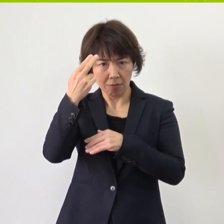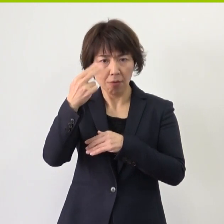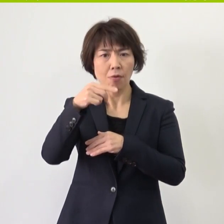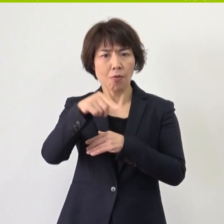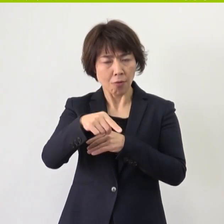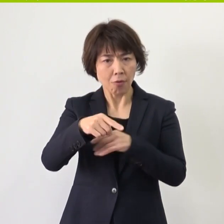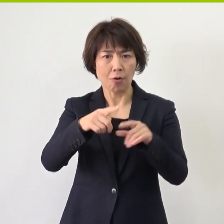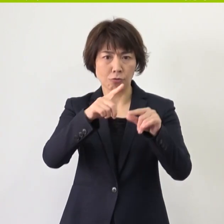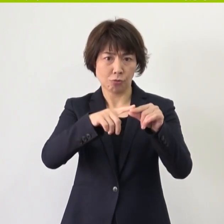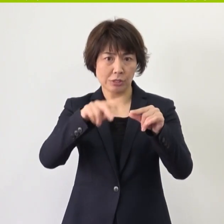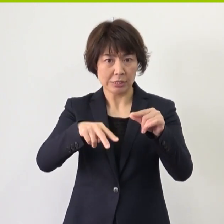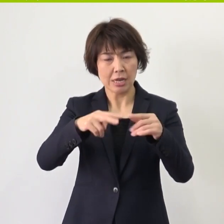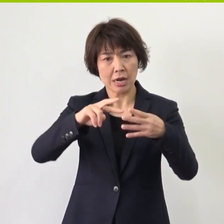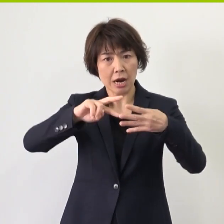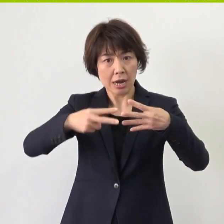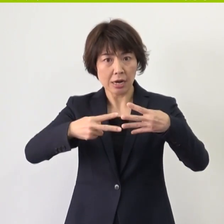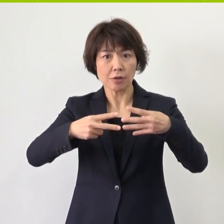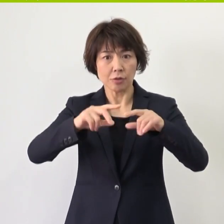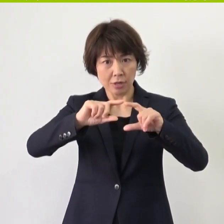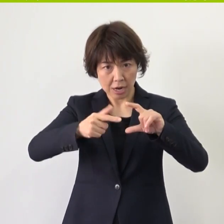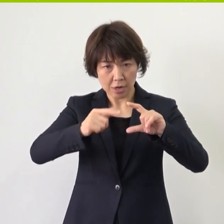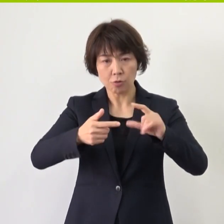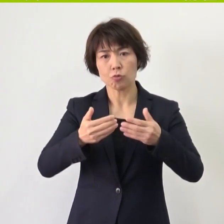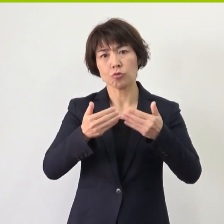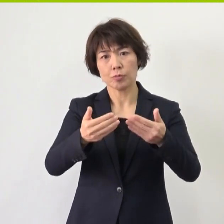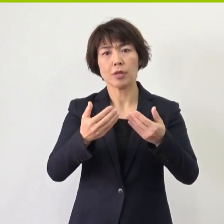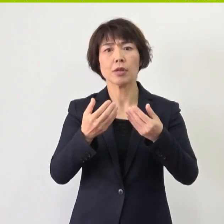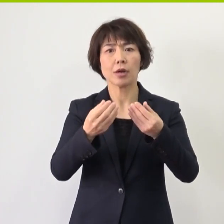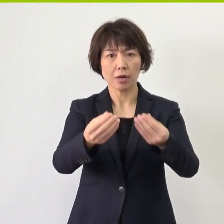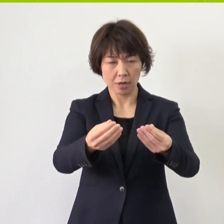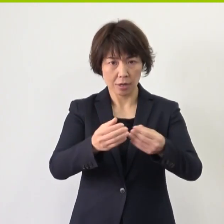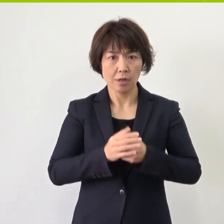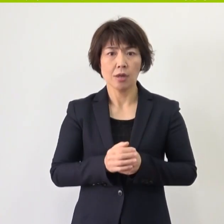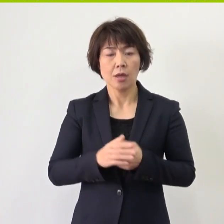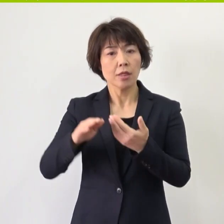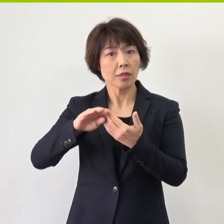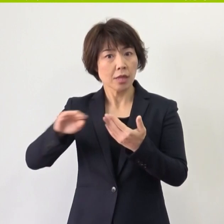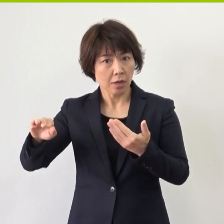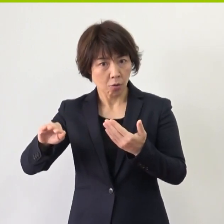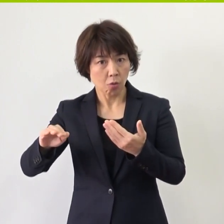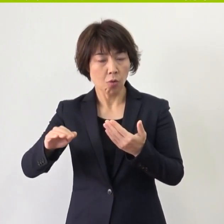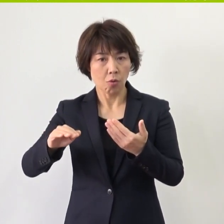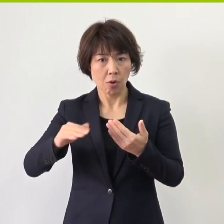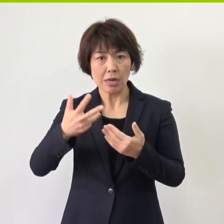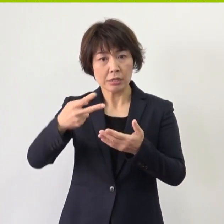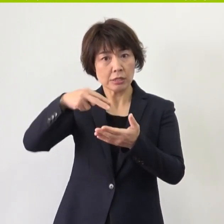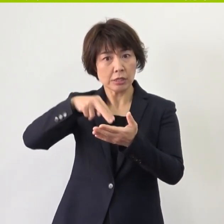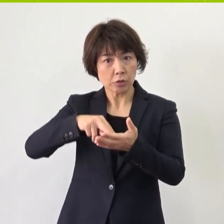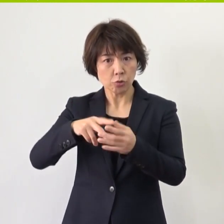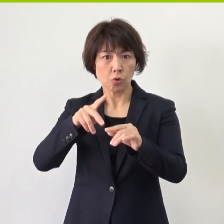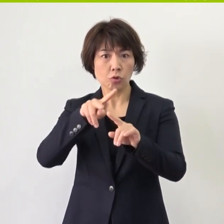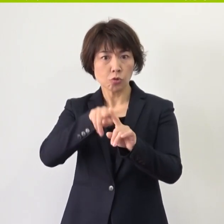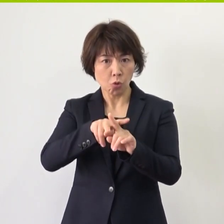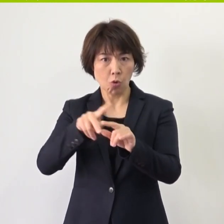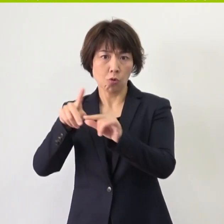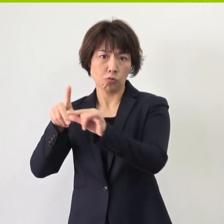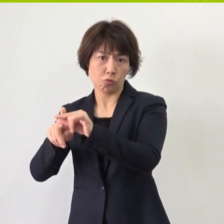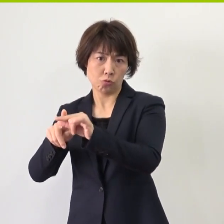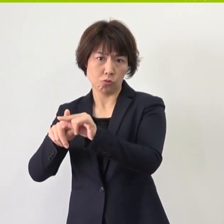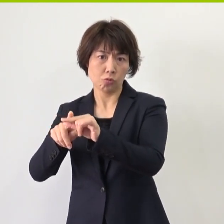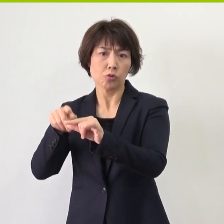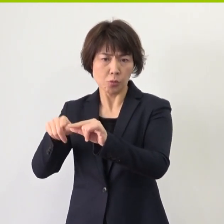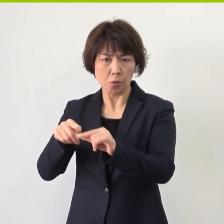に改革を進めながら、その取り組みを今もあったように他の一律小学校中学校にも波